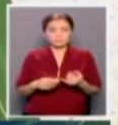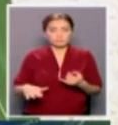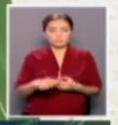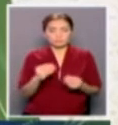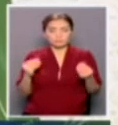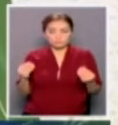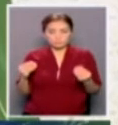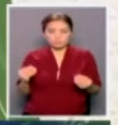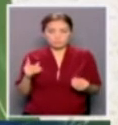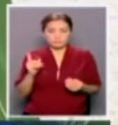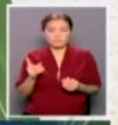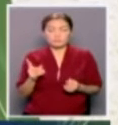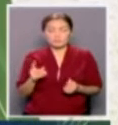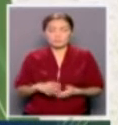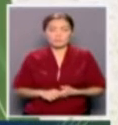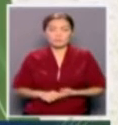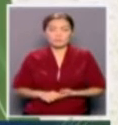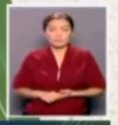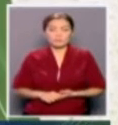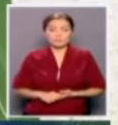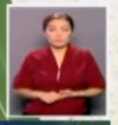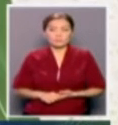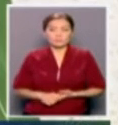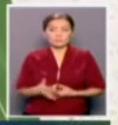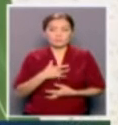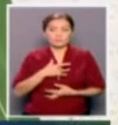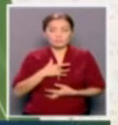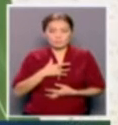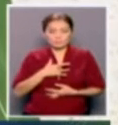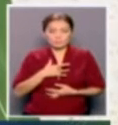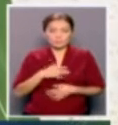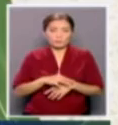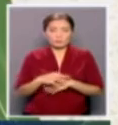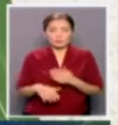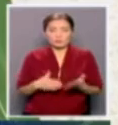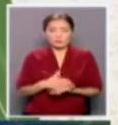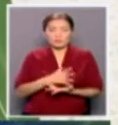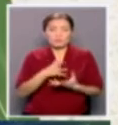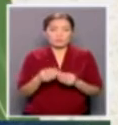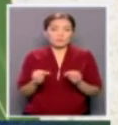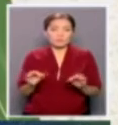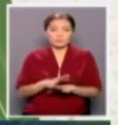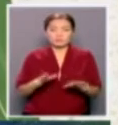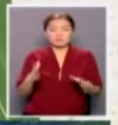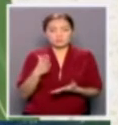киелі, бір ес бас түкірсе, ол бетіме тиеді. Түбін түсіру деп осыны айтады.